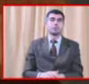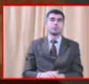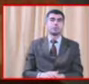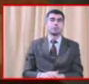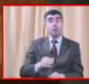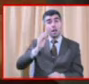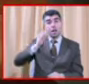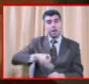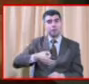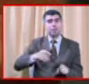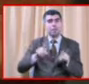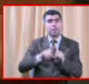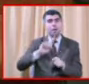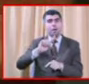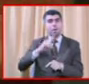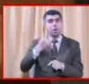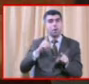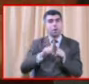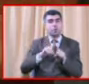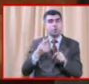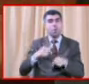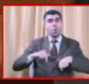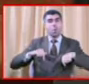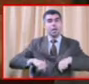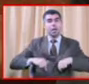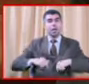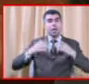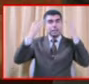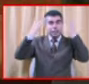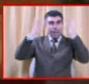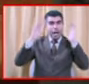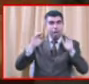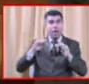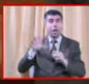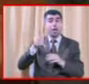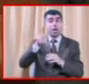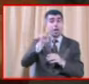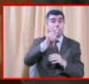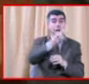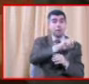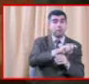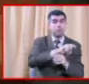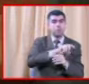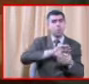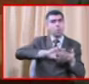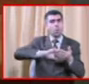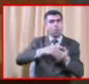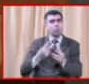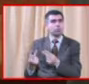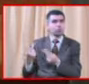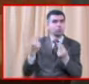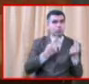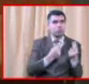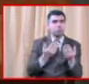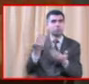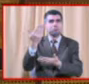لابد في البدايه ان نقر ان قطاع الثقافه اصبح يعرف حضور متميز، وخاصة